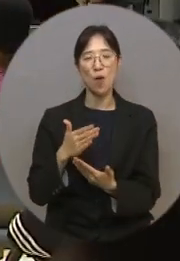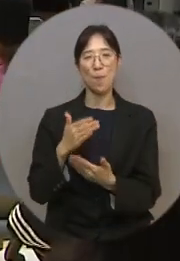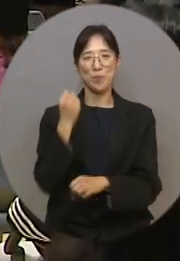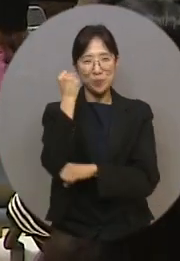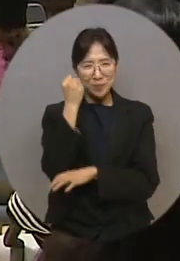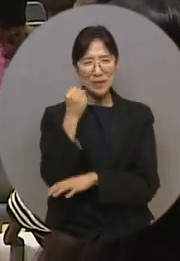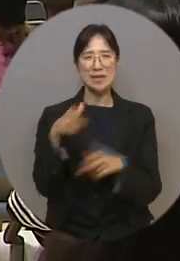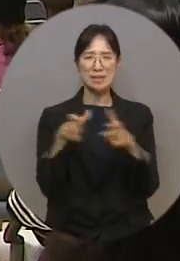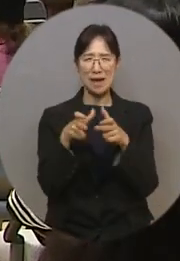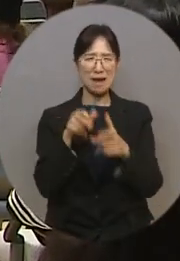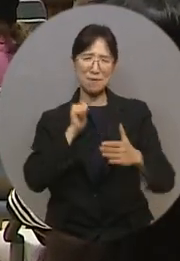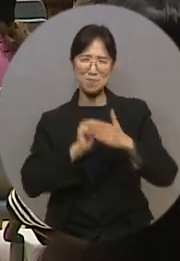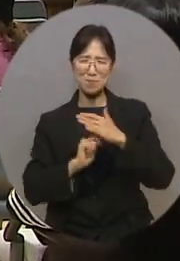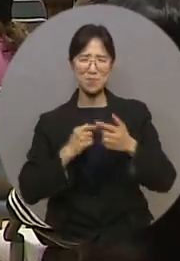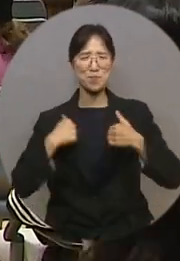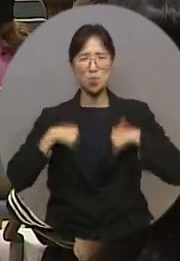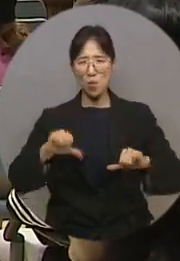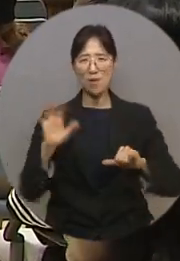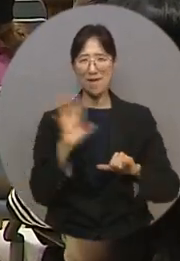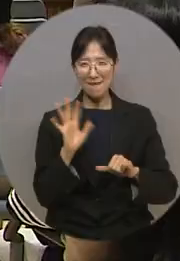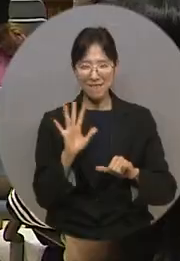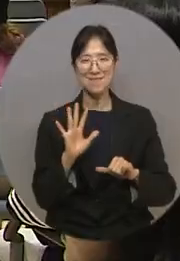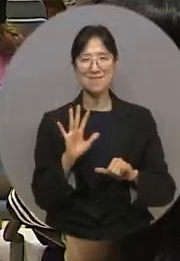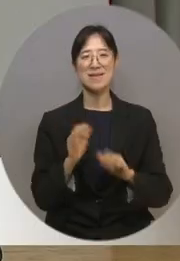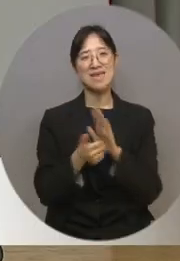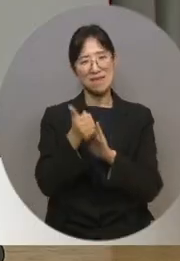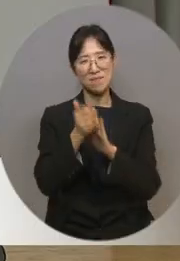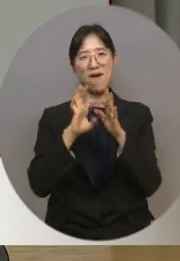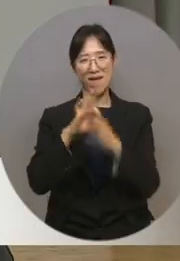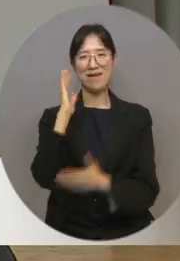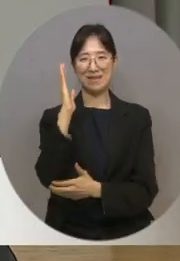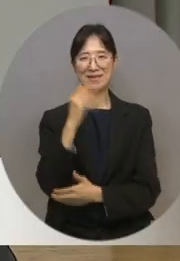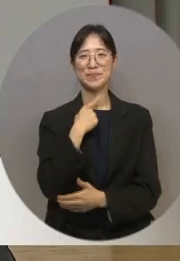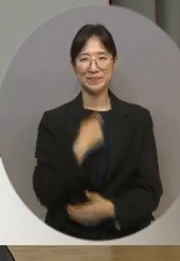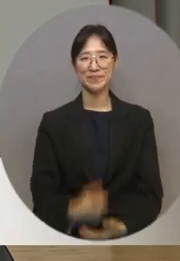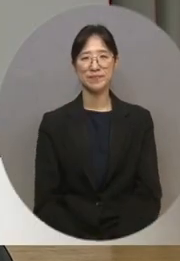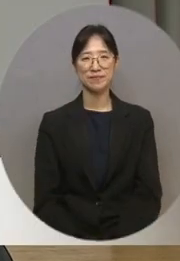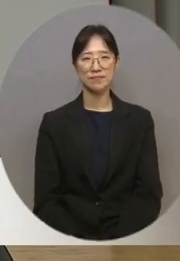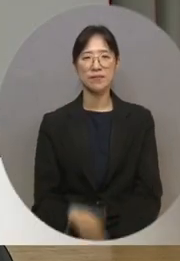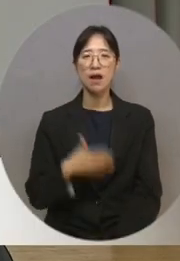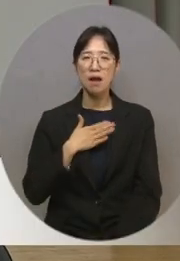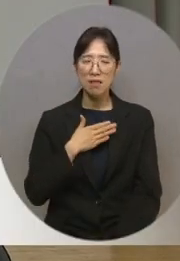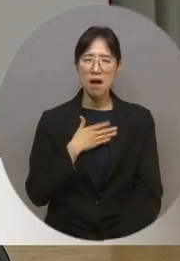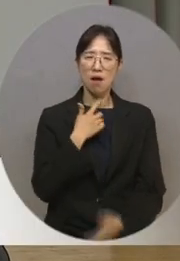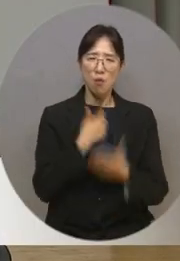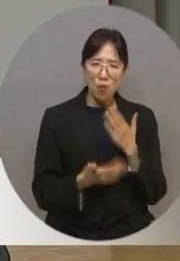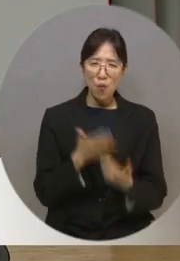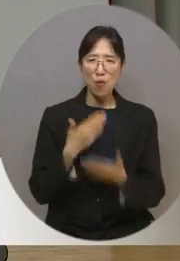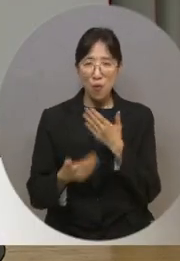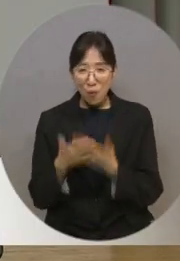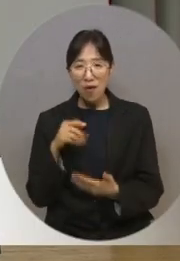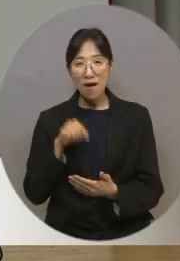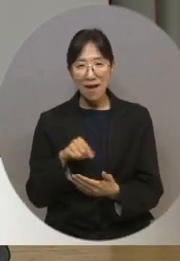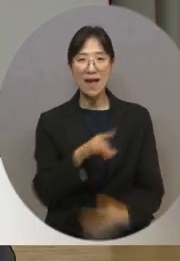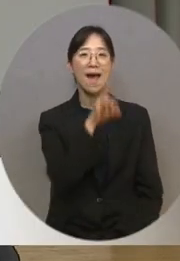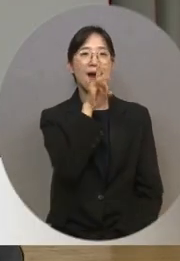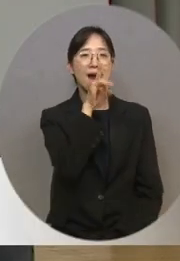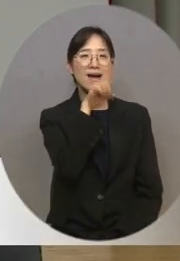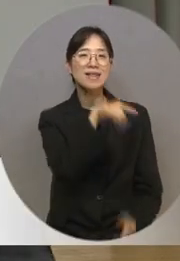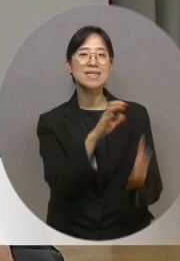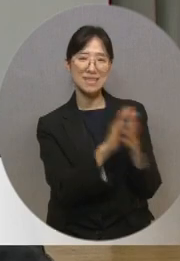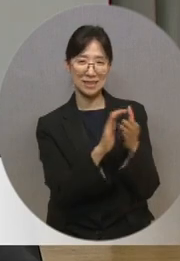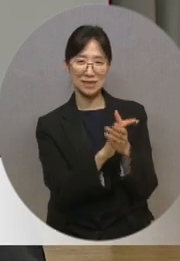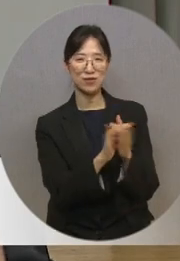굴하지 않는 희망에 관한 이야기를 나눴습니다. 제가 경험했던 이야기들을 토대로 해서 강릉에 있는 친구들과